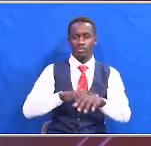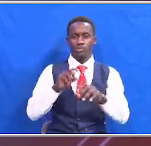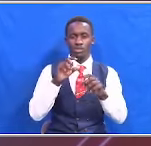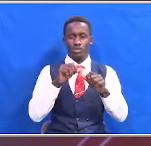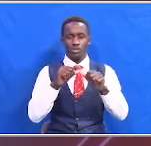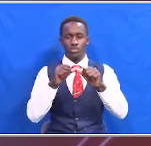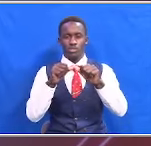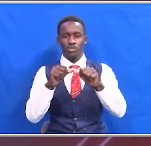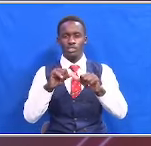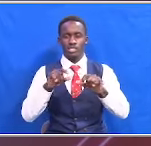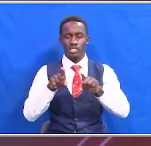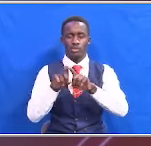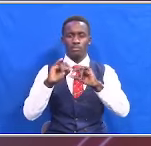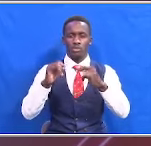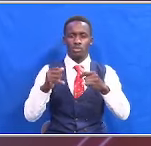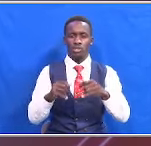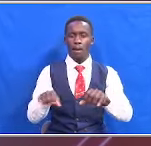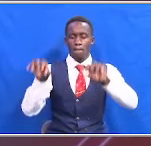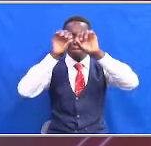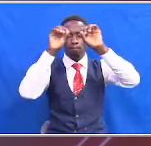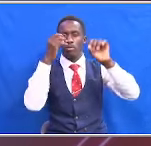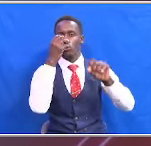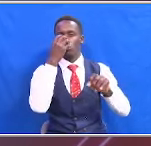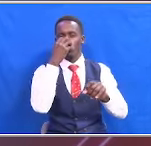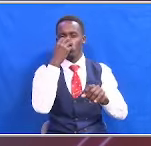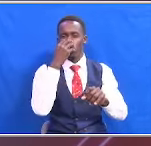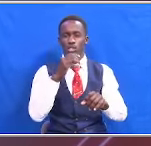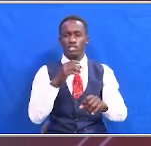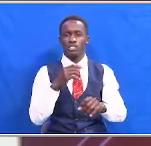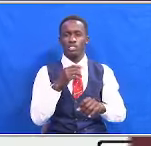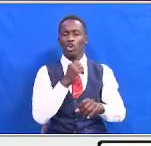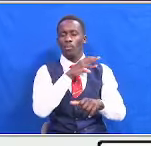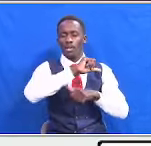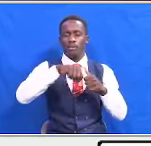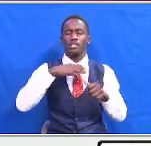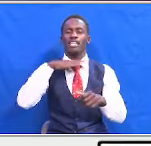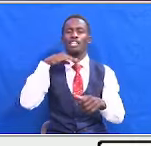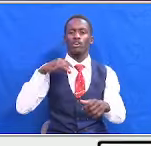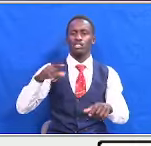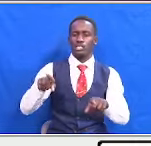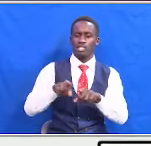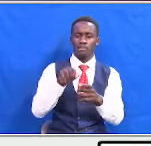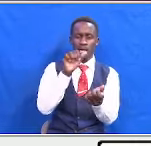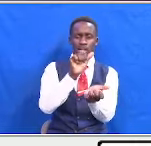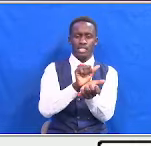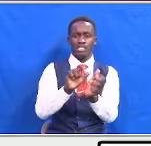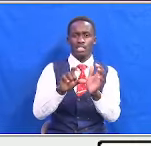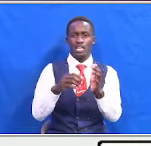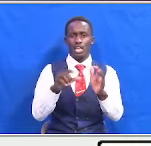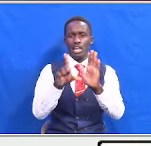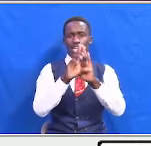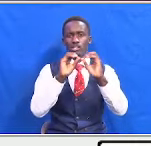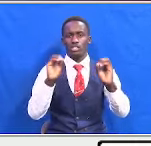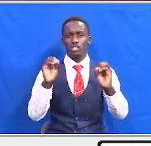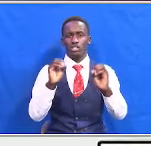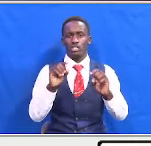sanjari wa taarifa hizo, Rais William Ruto amekashifu visa vya utekaji nyara, mauaji na kukamatwa kinyume na sheria kama